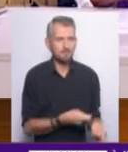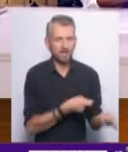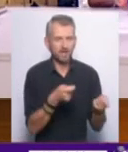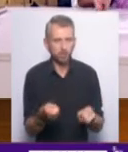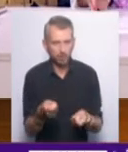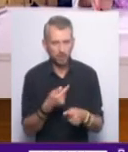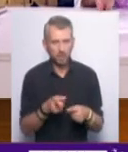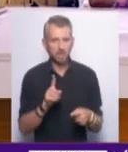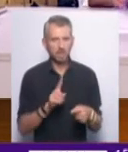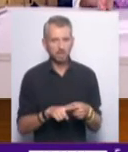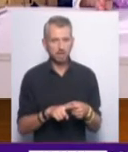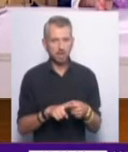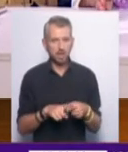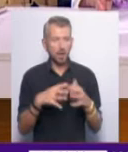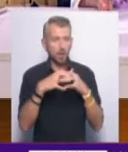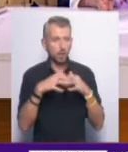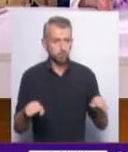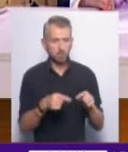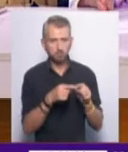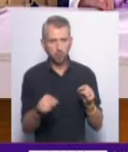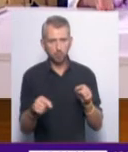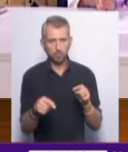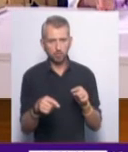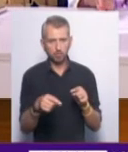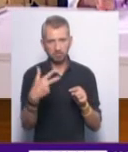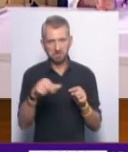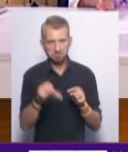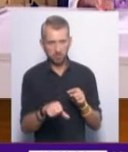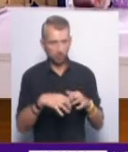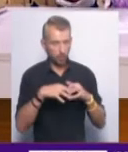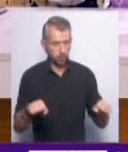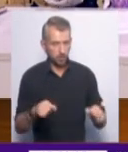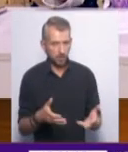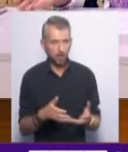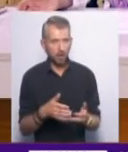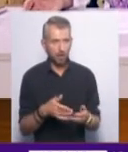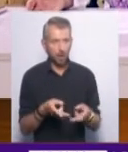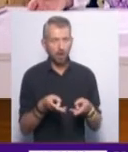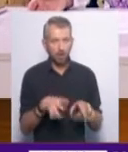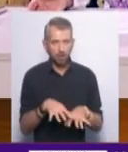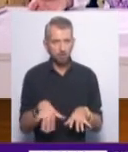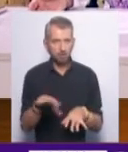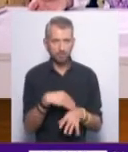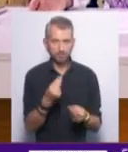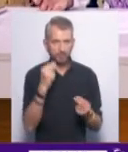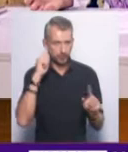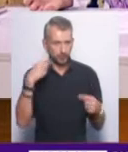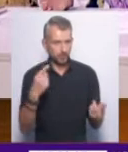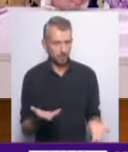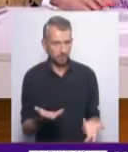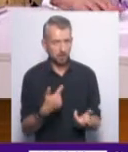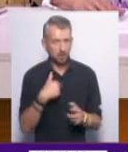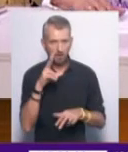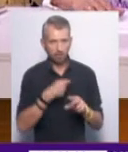це розбирають протягом там півгодини, а решта ну, комерційні ціни. Це, я